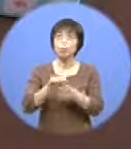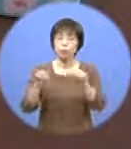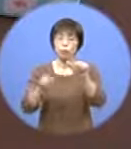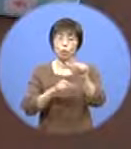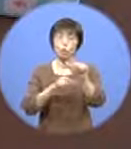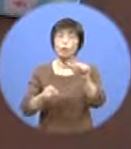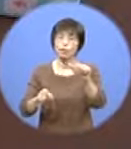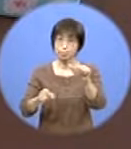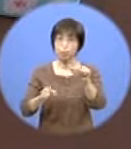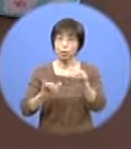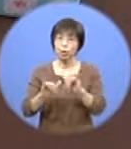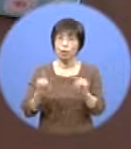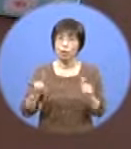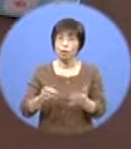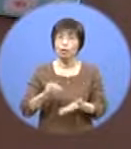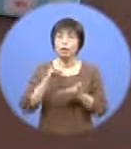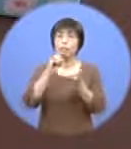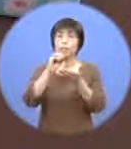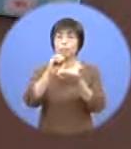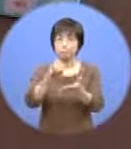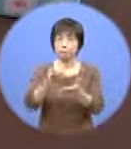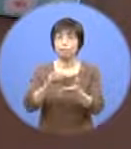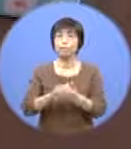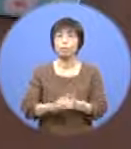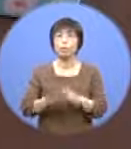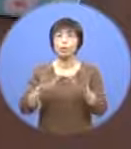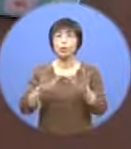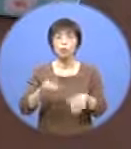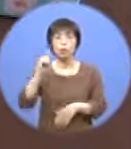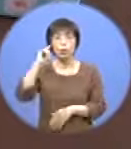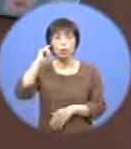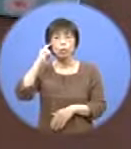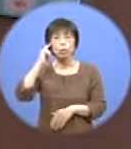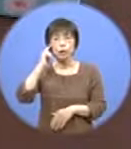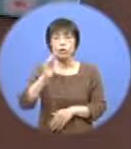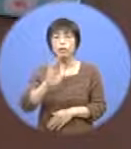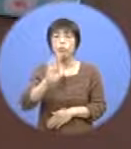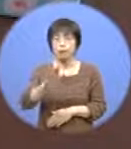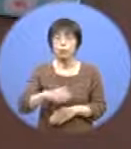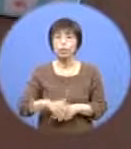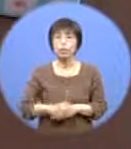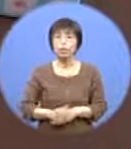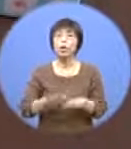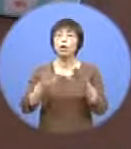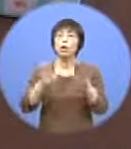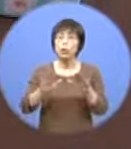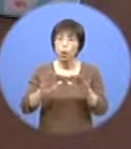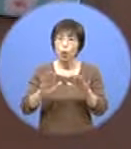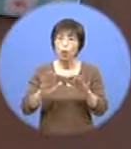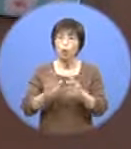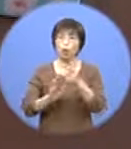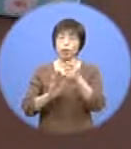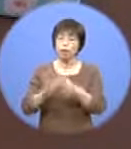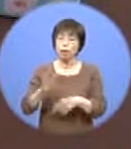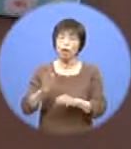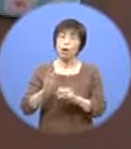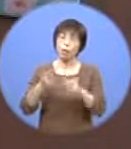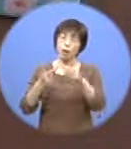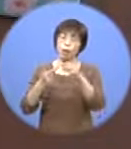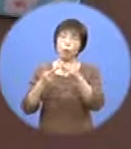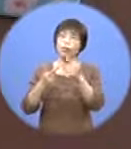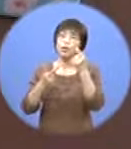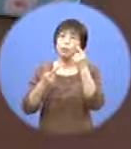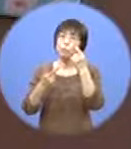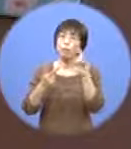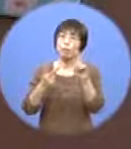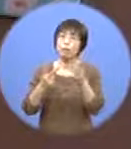レゼントします。では今週のプレゼントクイズです。今日後半で紹介したのは